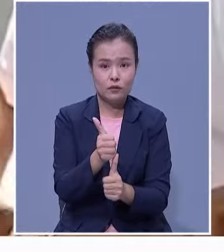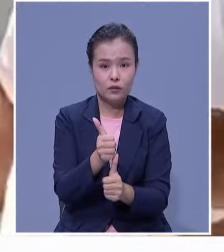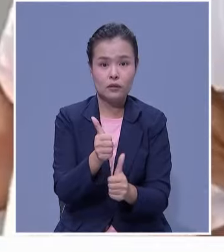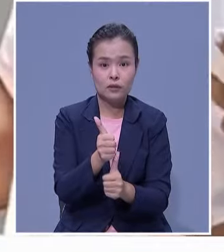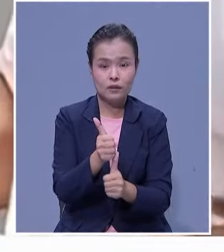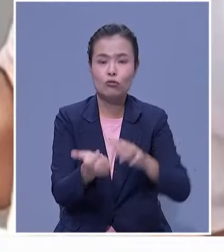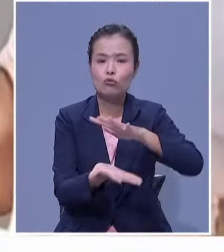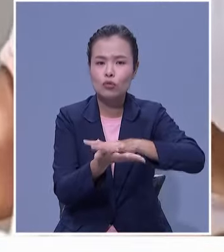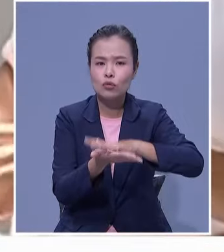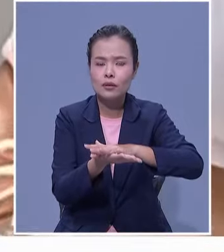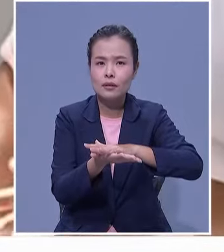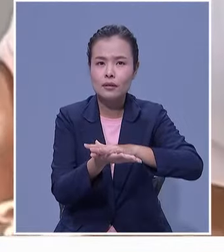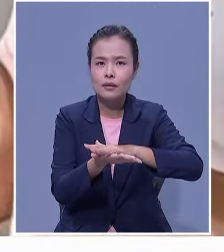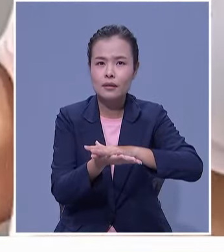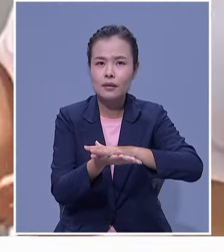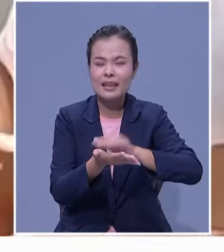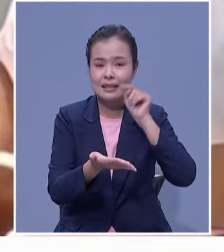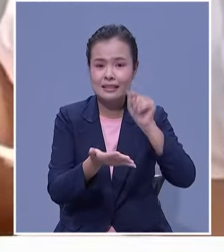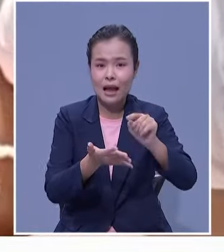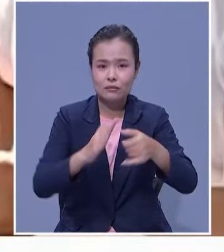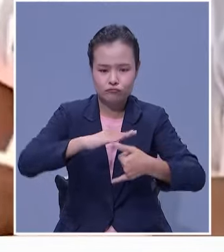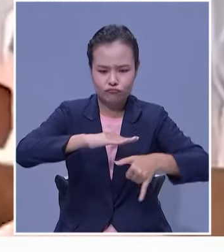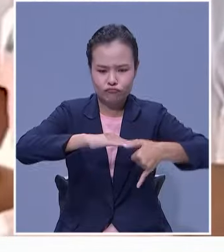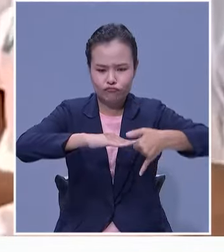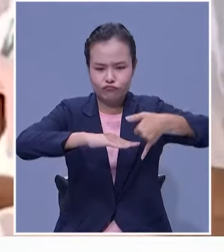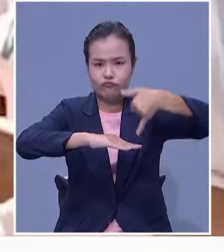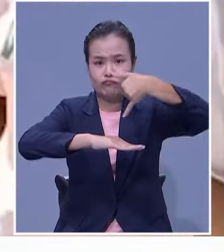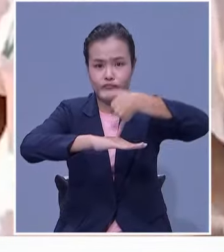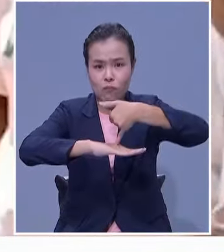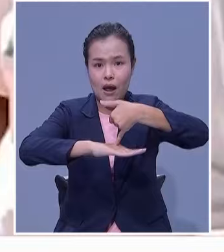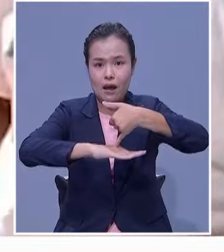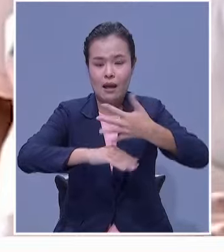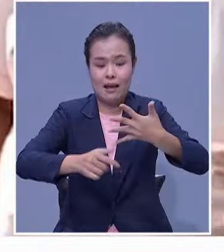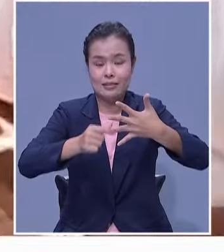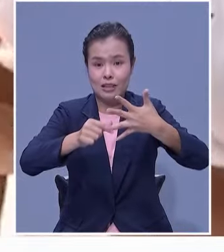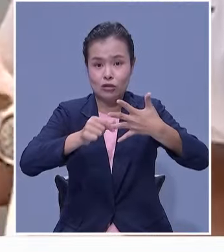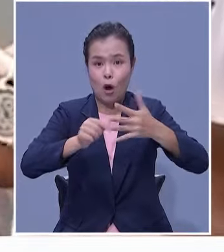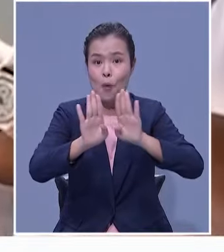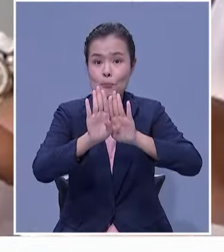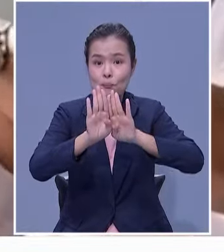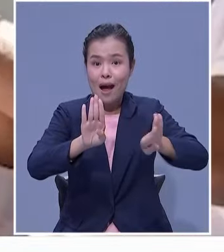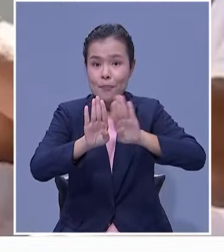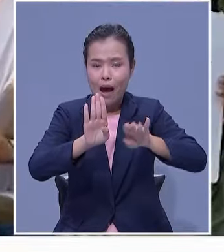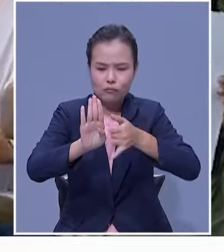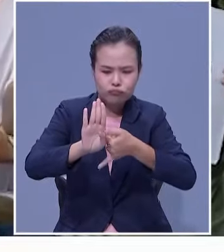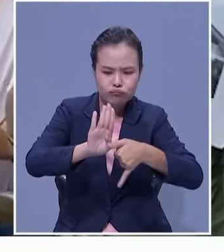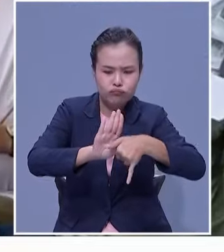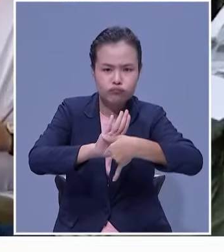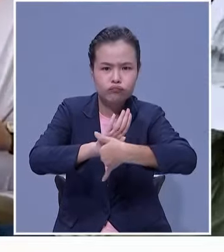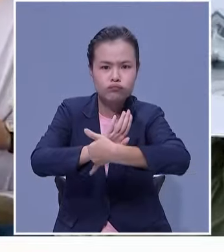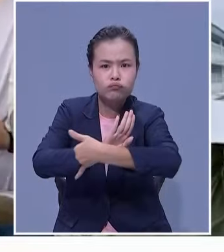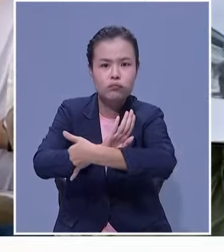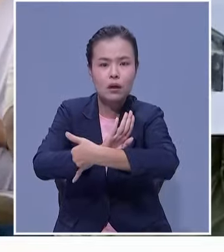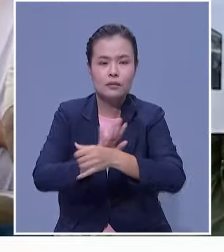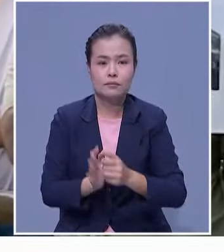เรียนสั่งให้ปีนไปทำความสะอาดระเบียงกันศาสตร์อาคารชั้น2โดยที่น้องต้องปีนหน้าต่างออกไปนะครับสุดท้ายดูจ